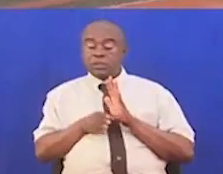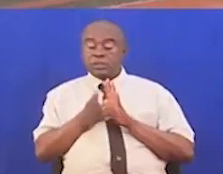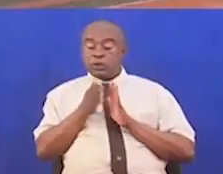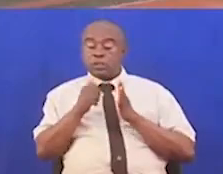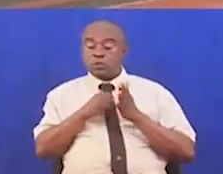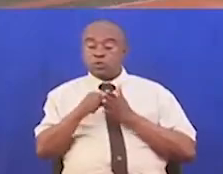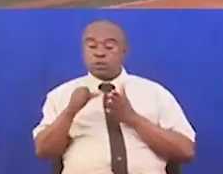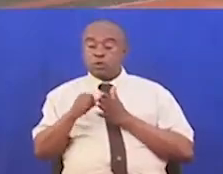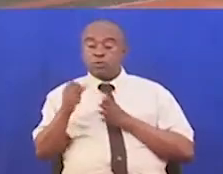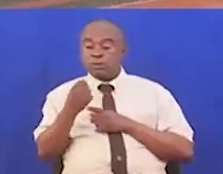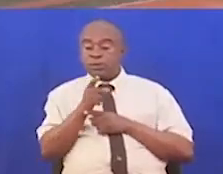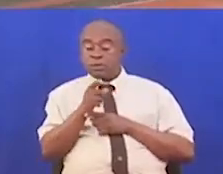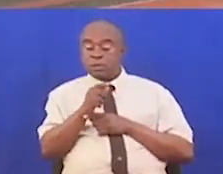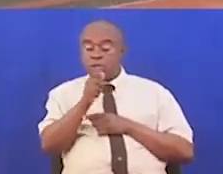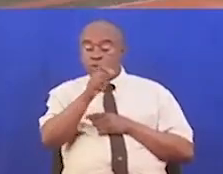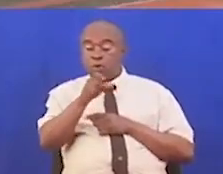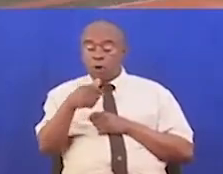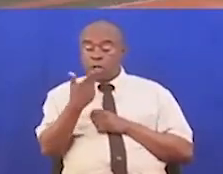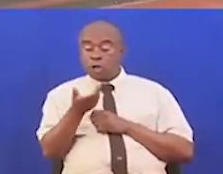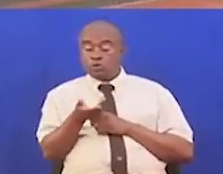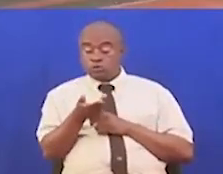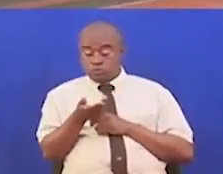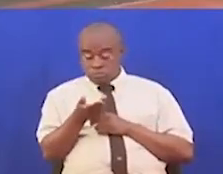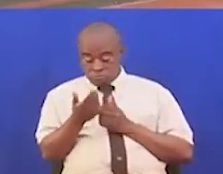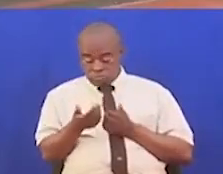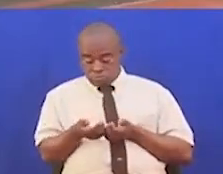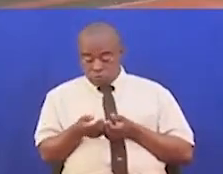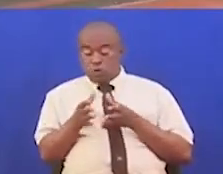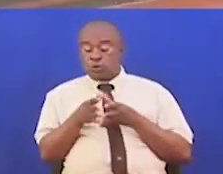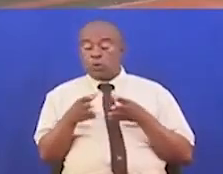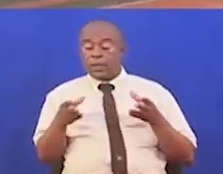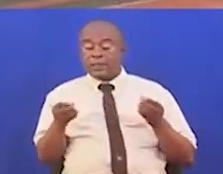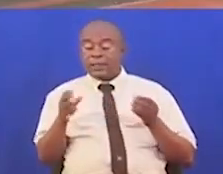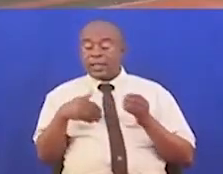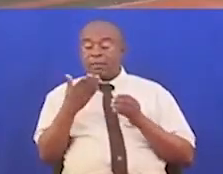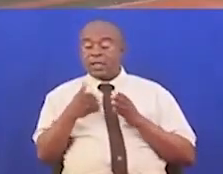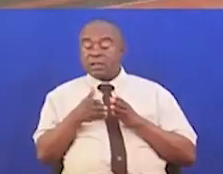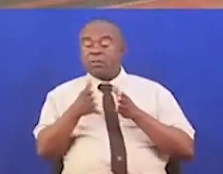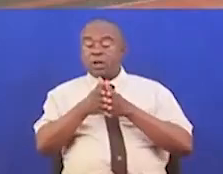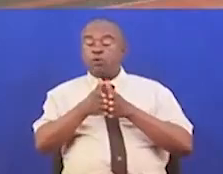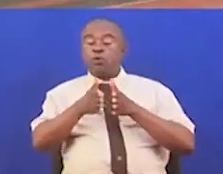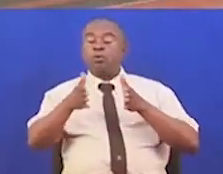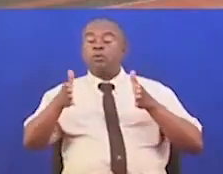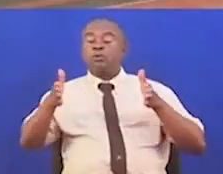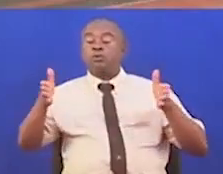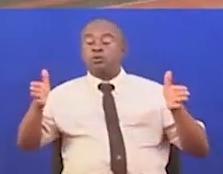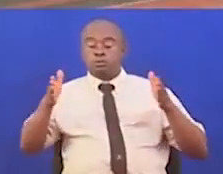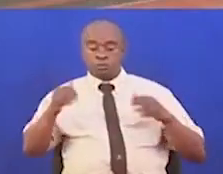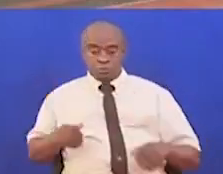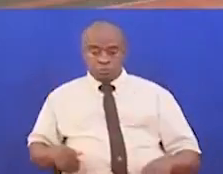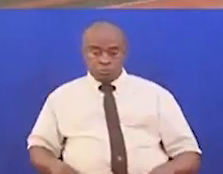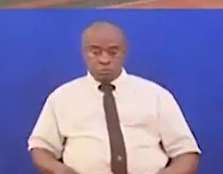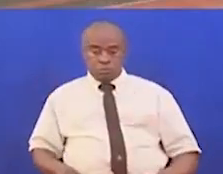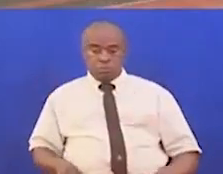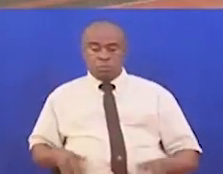hizo fedha kwa wale watakaoathirika, na tunategemea Wizara ya Fedha itafanya haraka kwa sababu tayari hiyo barabara mhandisi mshauri